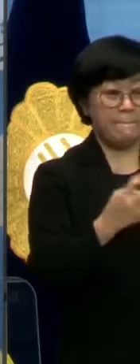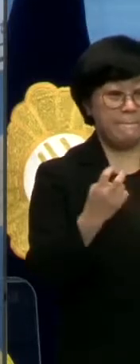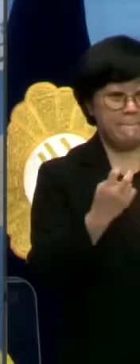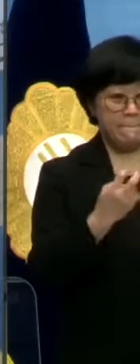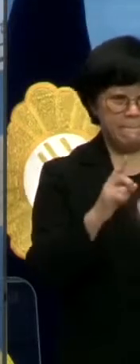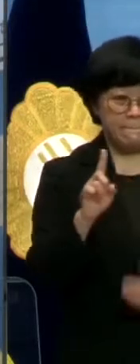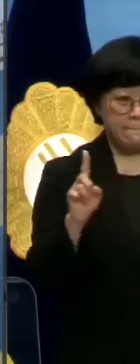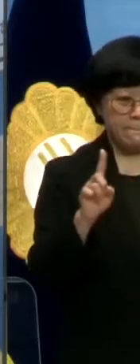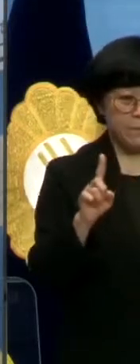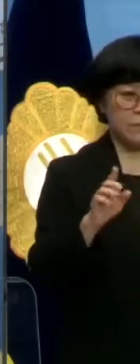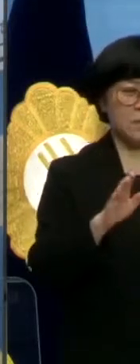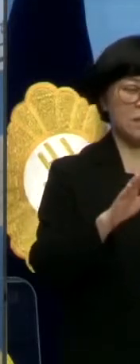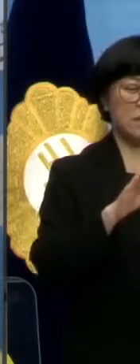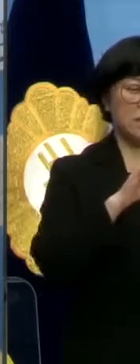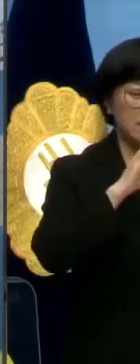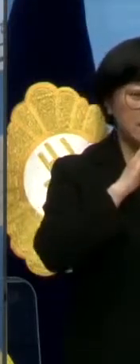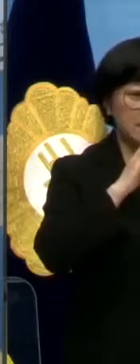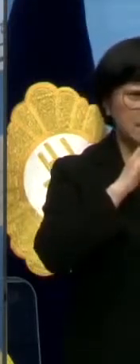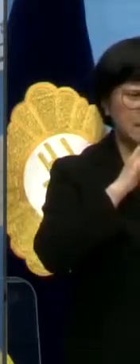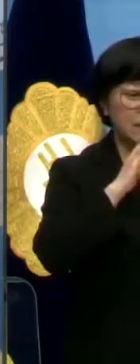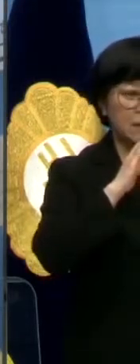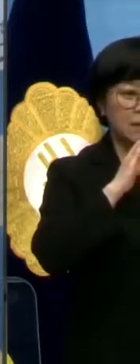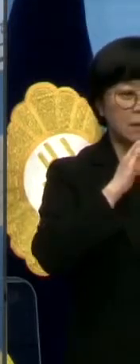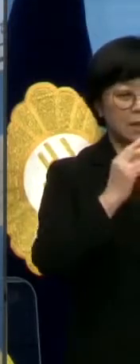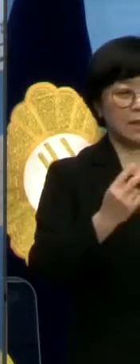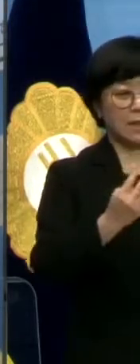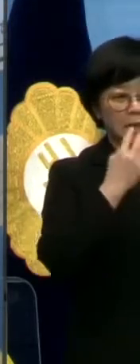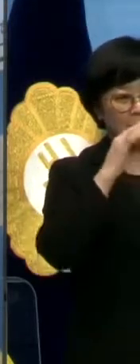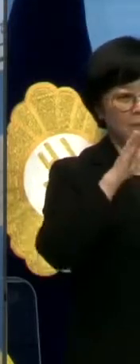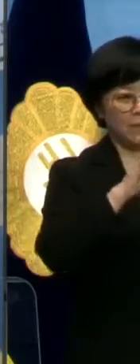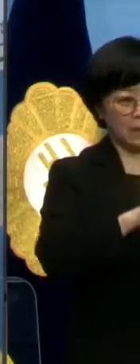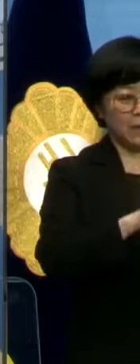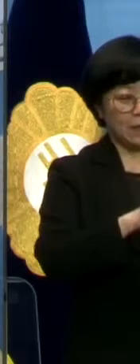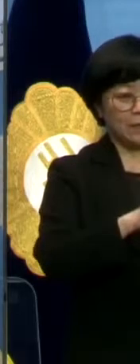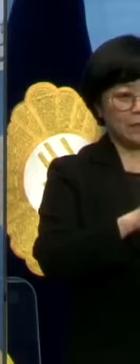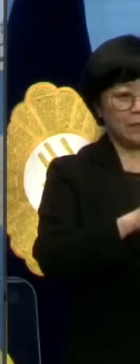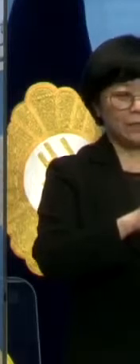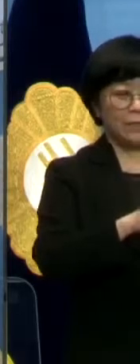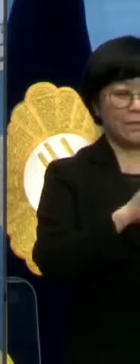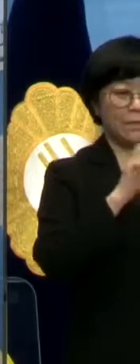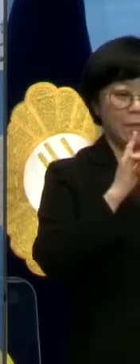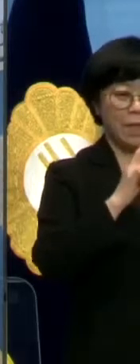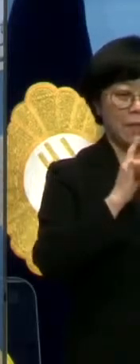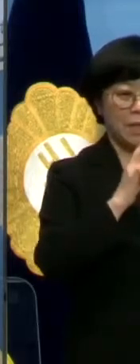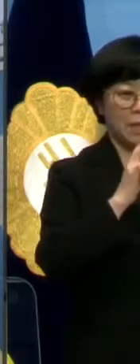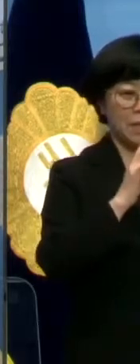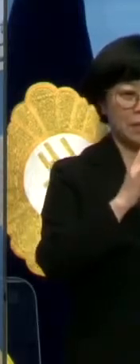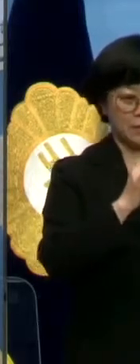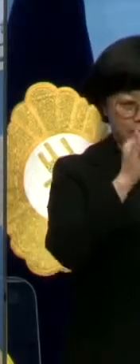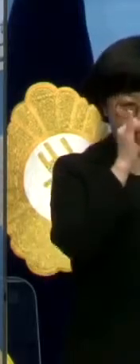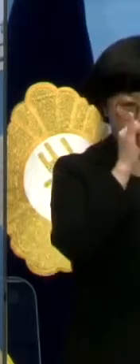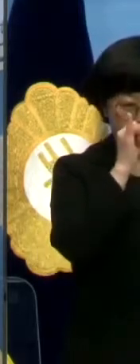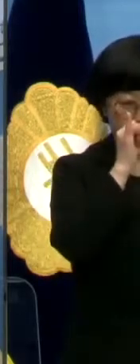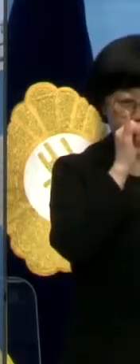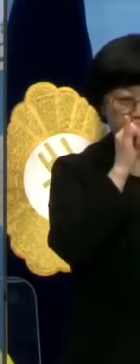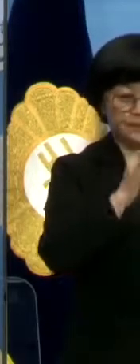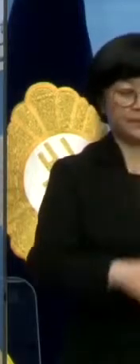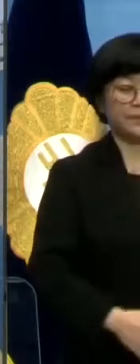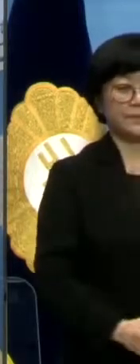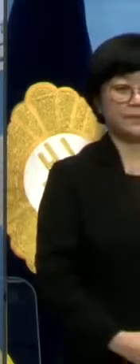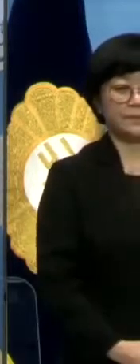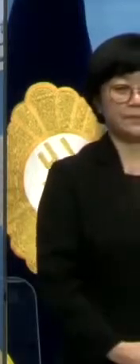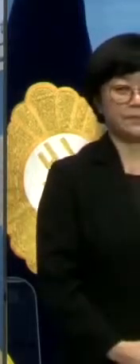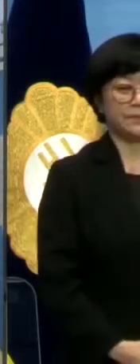방법이라고는 참으로 진정성이 결여된 본말이 전도된 대책이라는